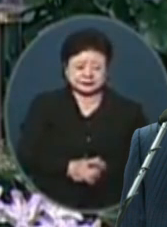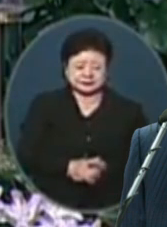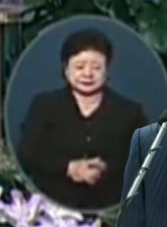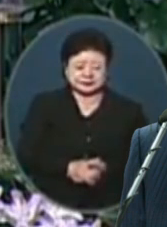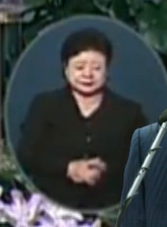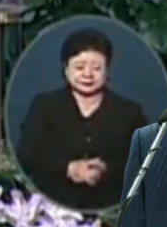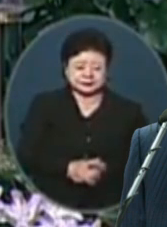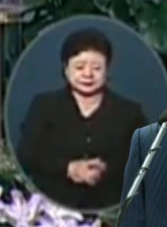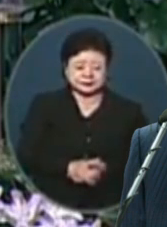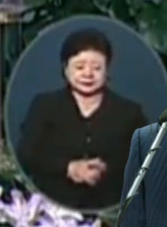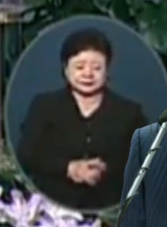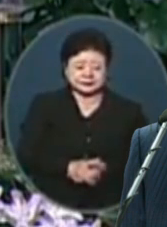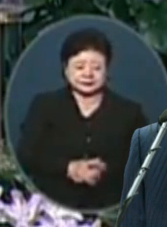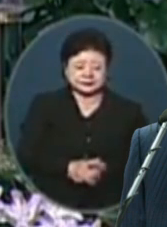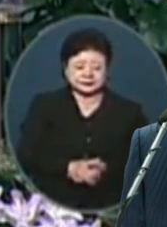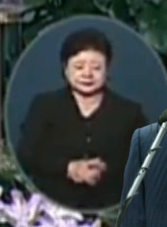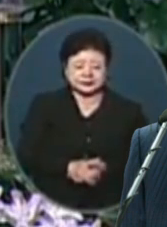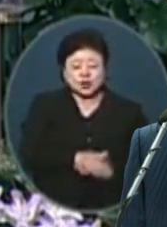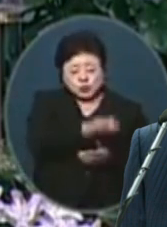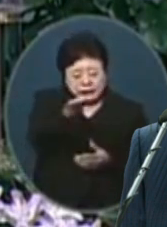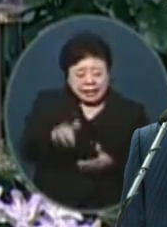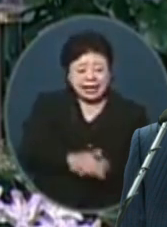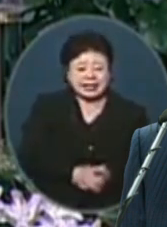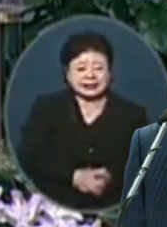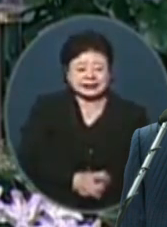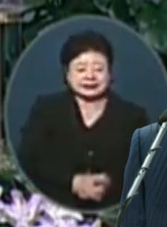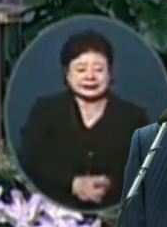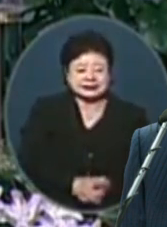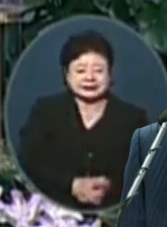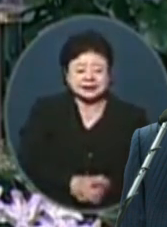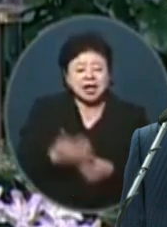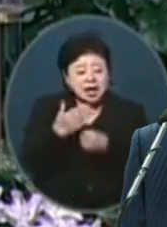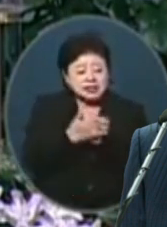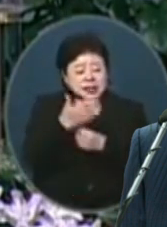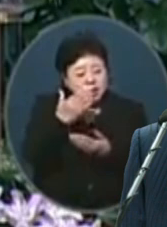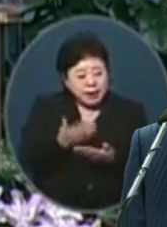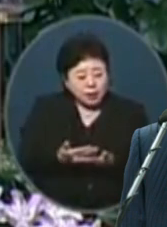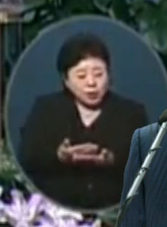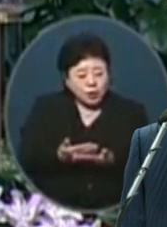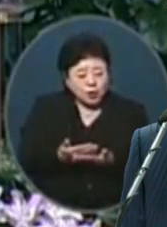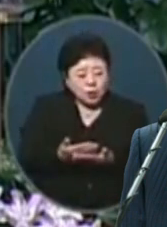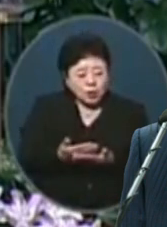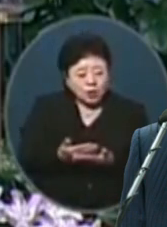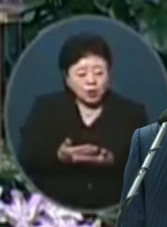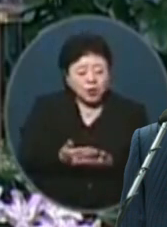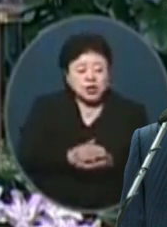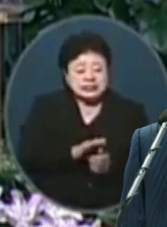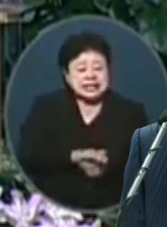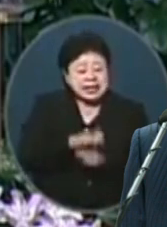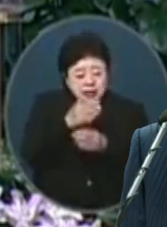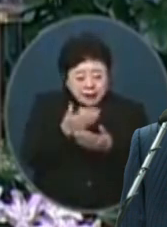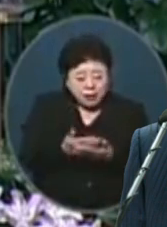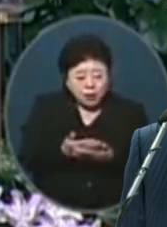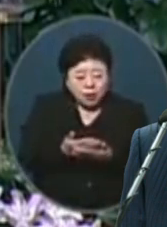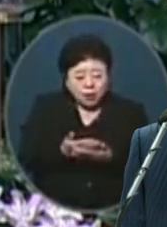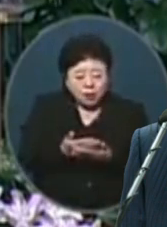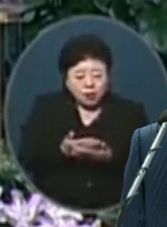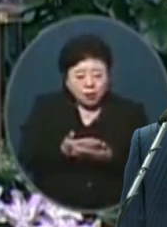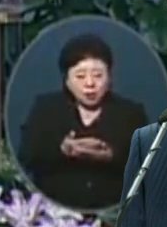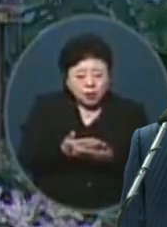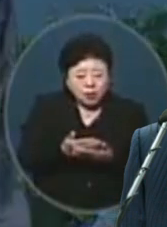하시는 것입니다. 우리가 은혜를 받고 사랑을 받고